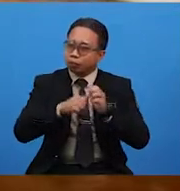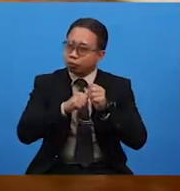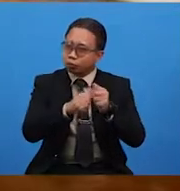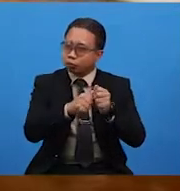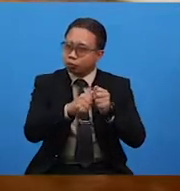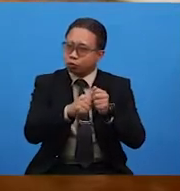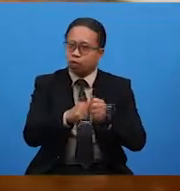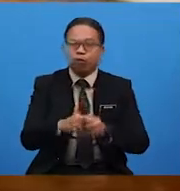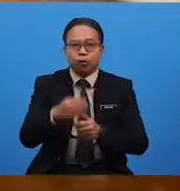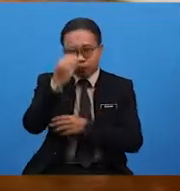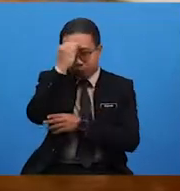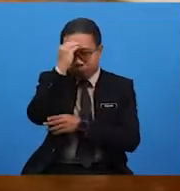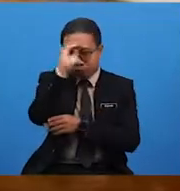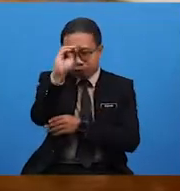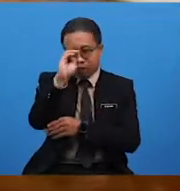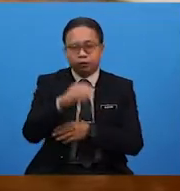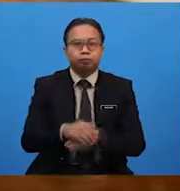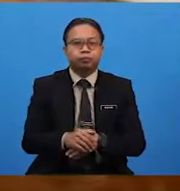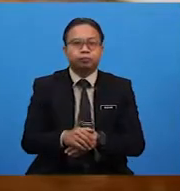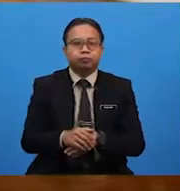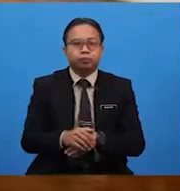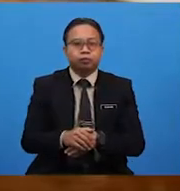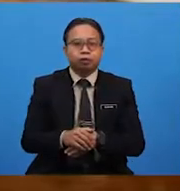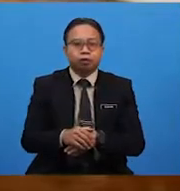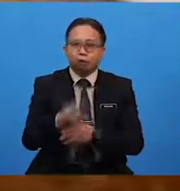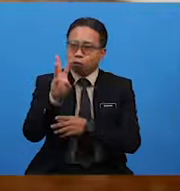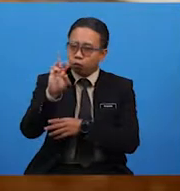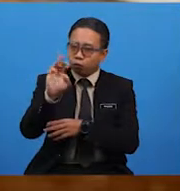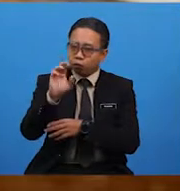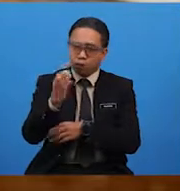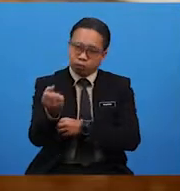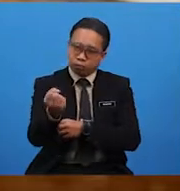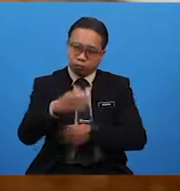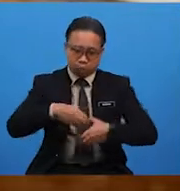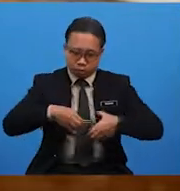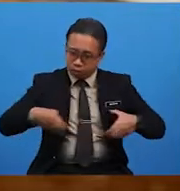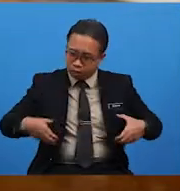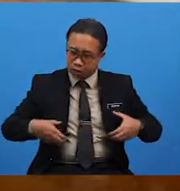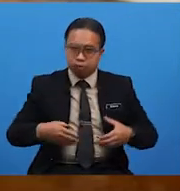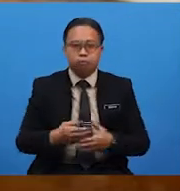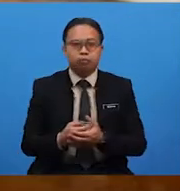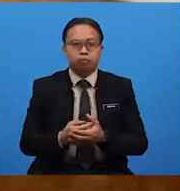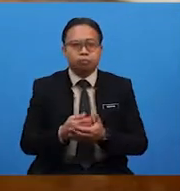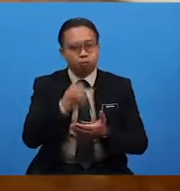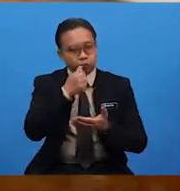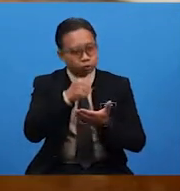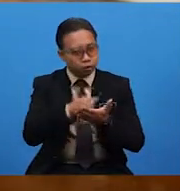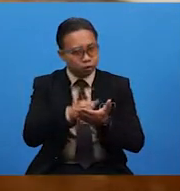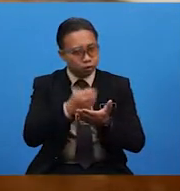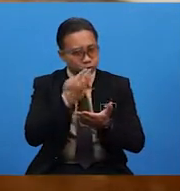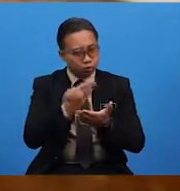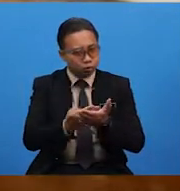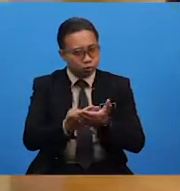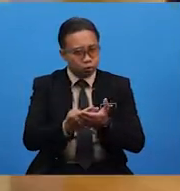kemuliaan-nya sentimen terhadap Wira dan juga ke pujian terhadap sesuatu yang bersifat